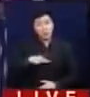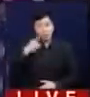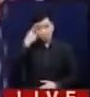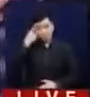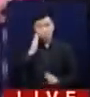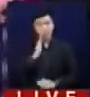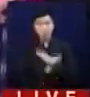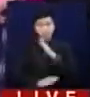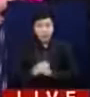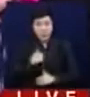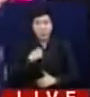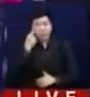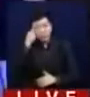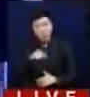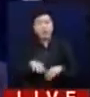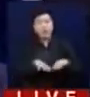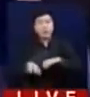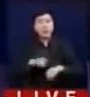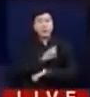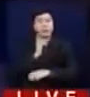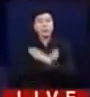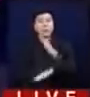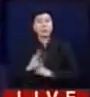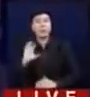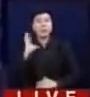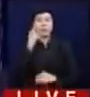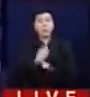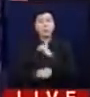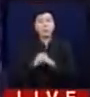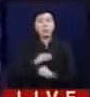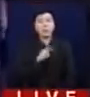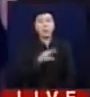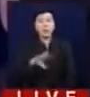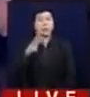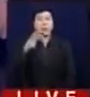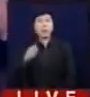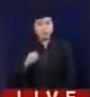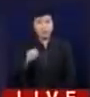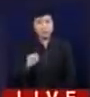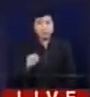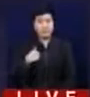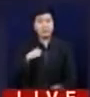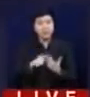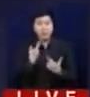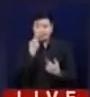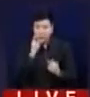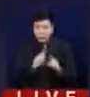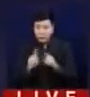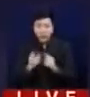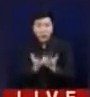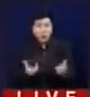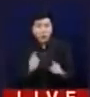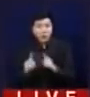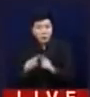คนพิการจึงกำหนดการจัดงานวันคนพิการสากลประจำปี2560และงานมหกรรมอริยสถาปัตย์